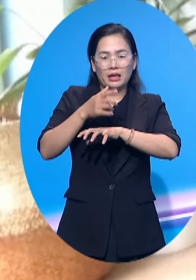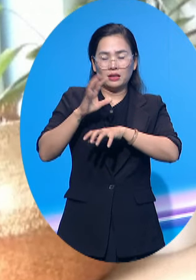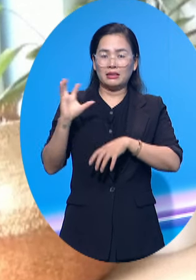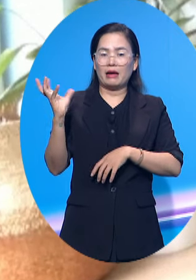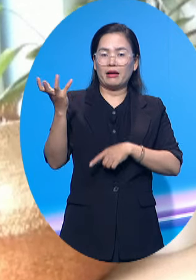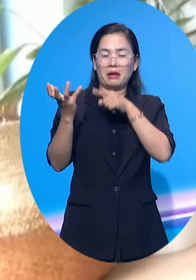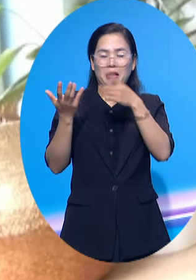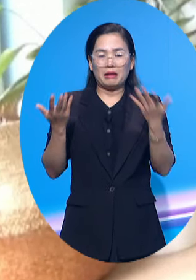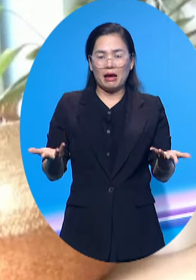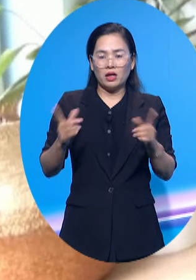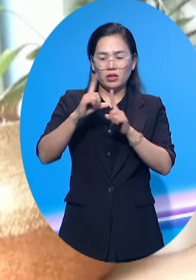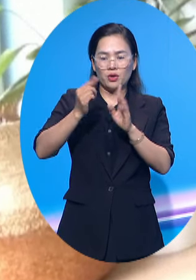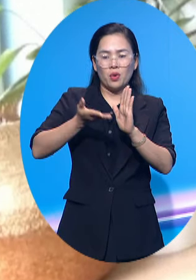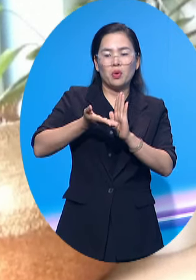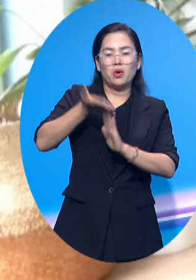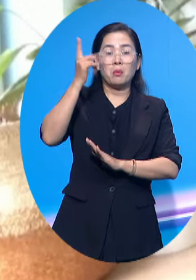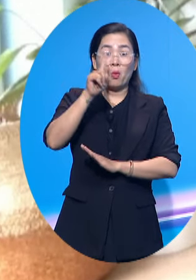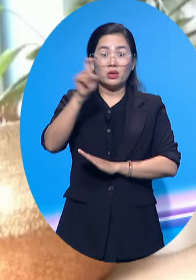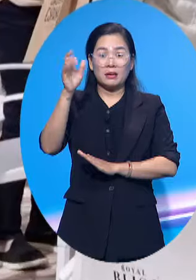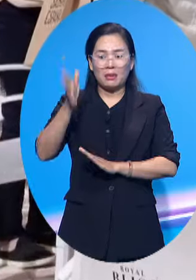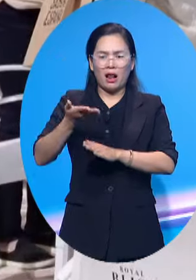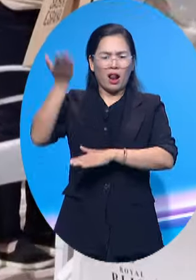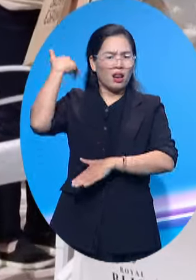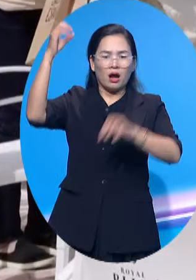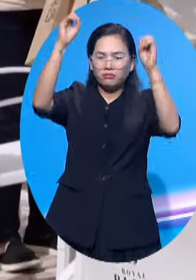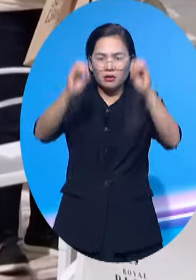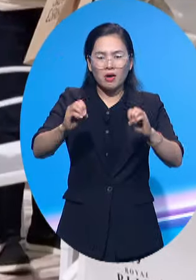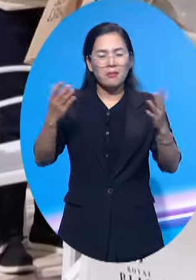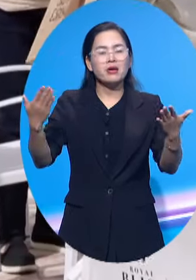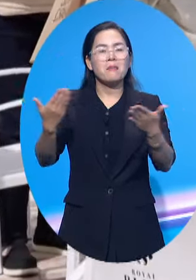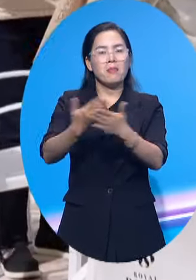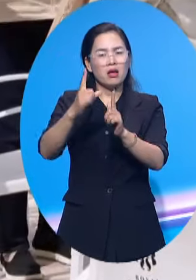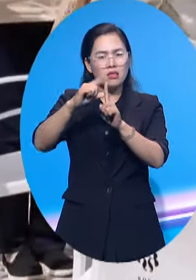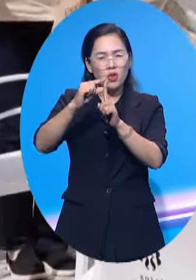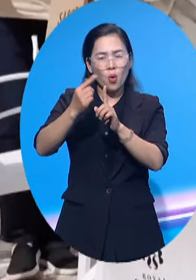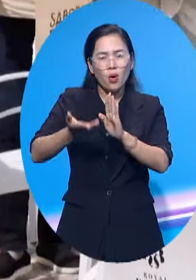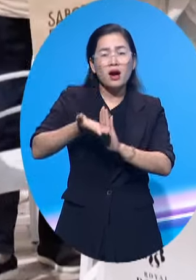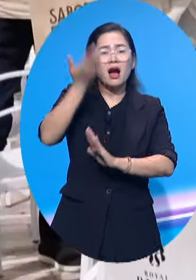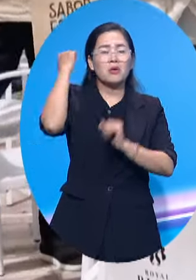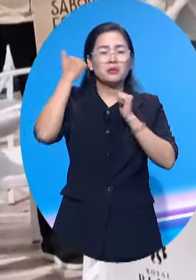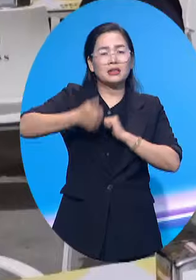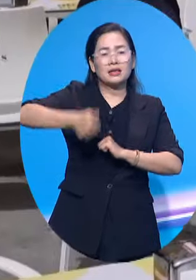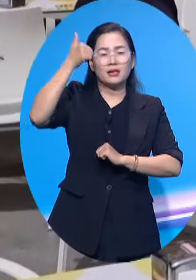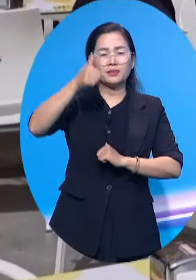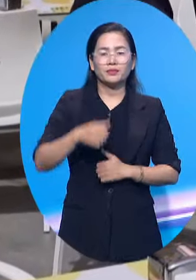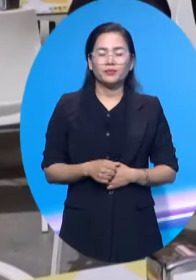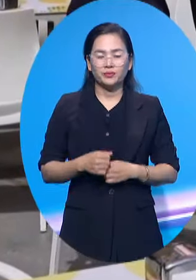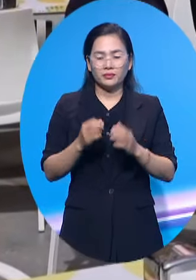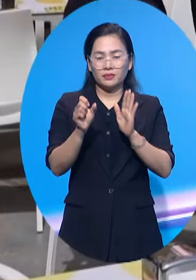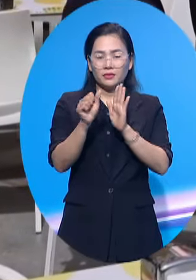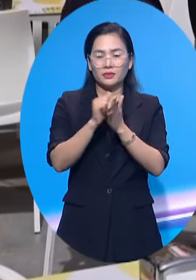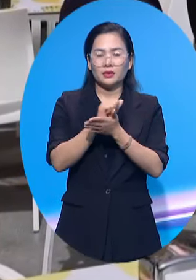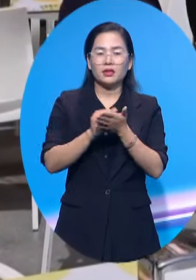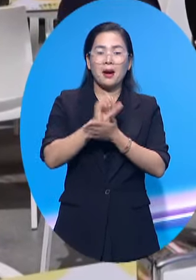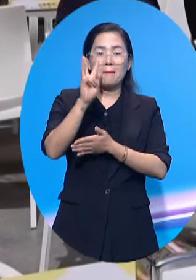phải đối mặt trong khoảng 100.000 năm qua. Các nhà khoa học đã kiểm tra chéo các dữ liệu xác nhận rằng tháng 3 năm nay